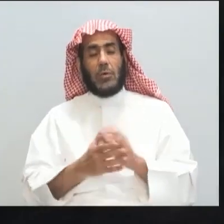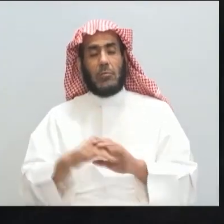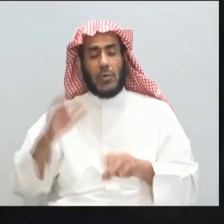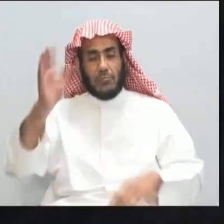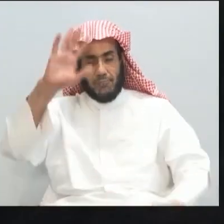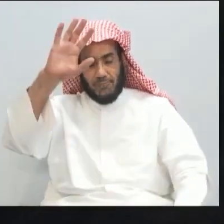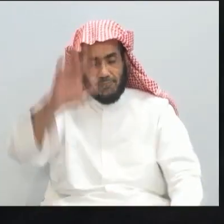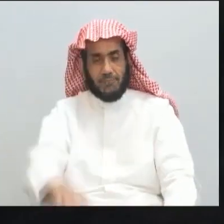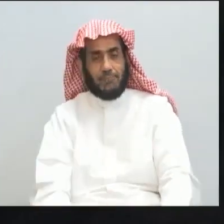اجمعين